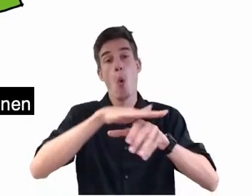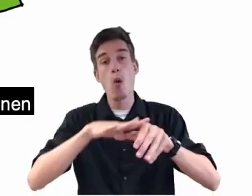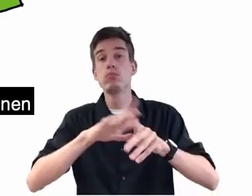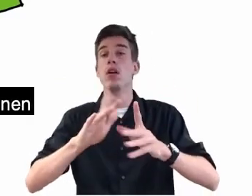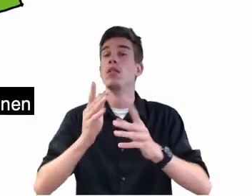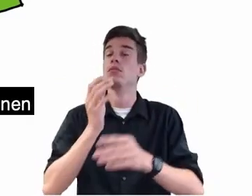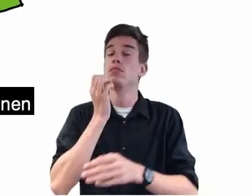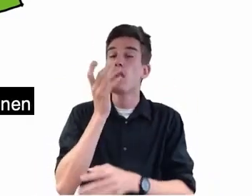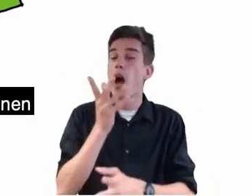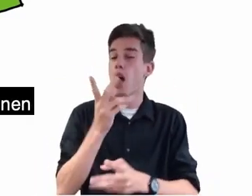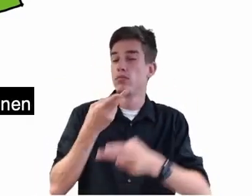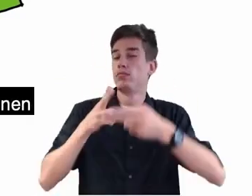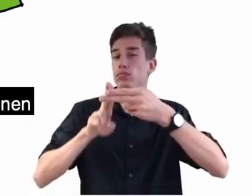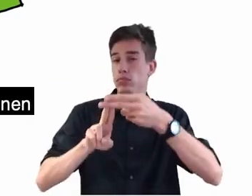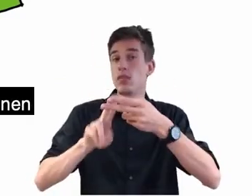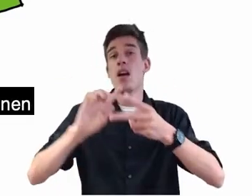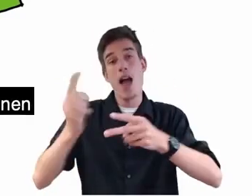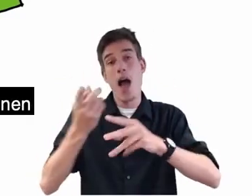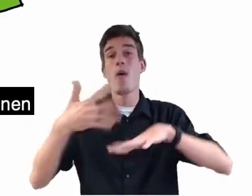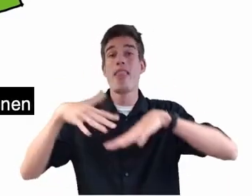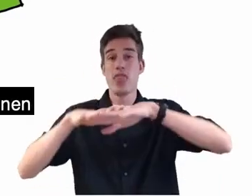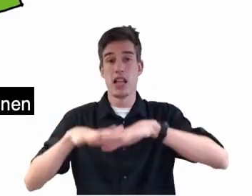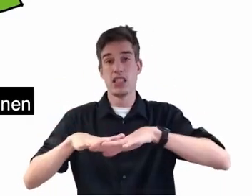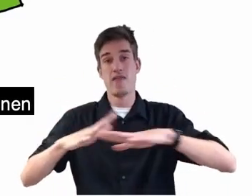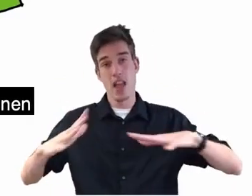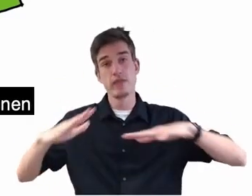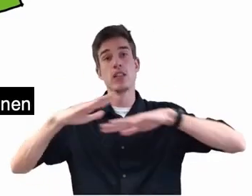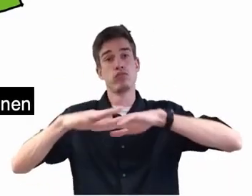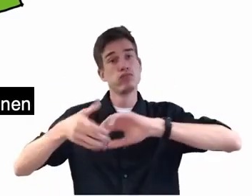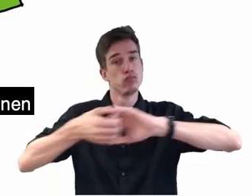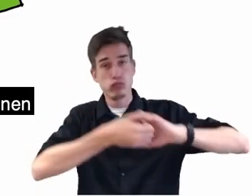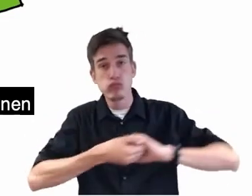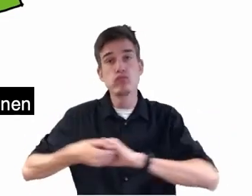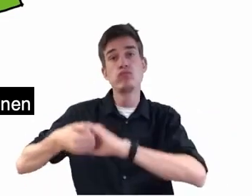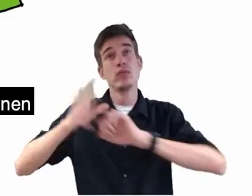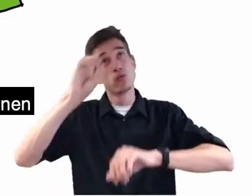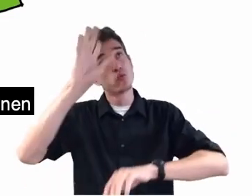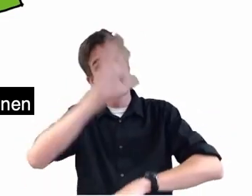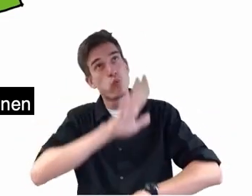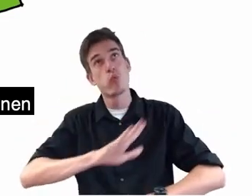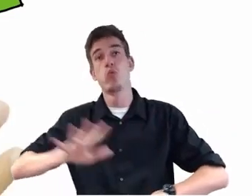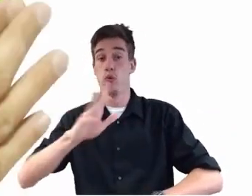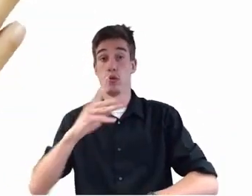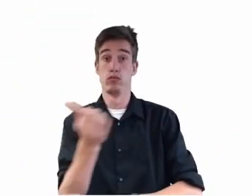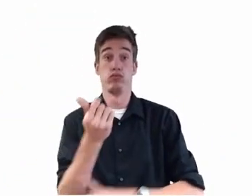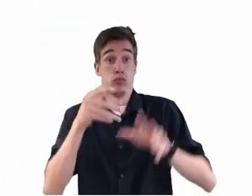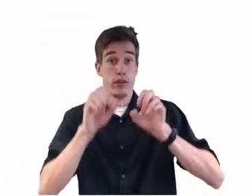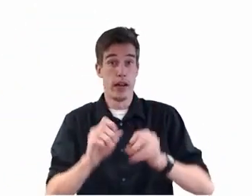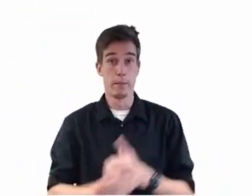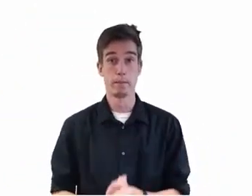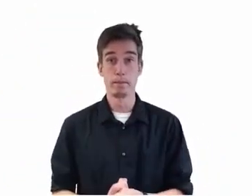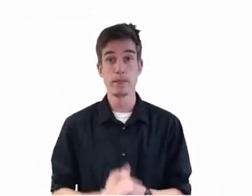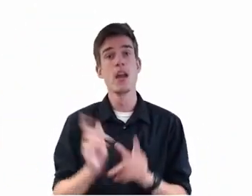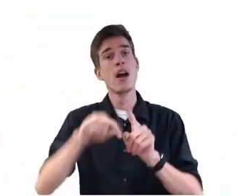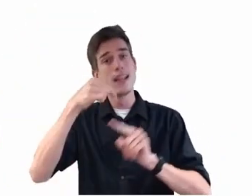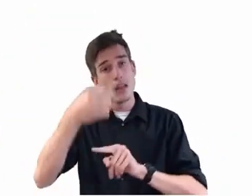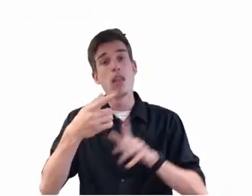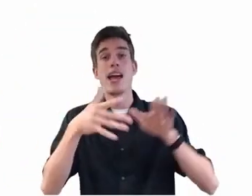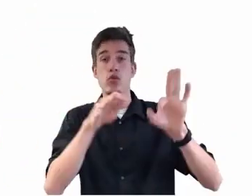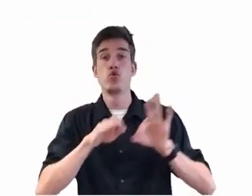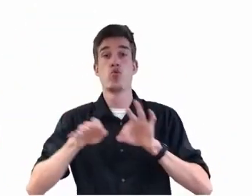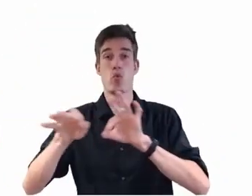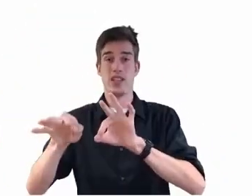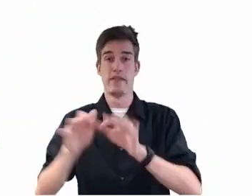wichtige netzwerke zwischen den krisen managerinnen und managern in ganz deutschland dann kommt die durchführung